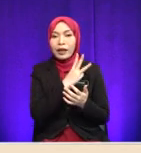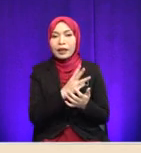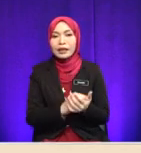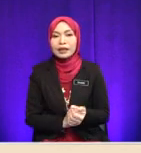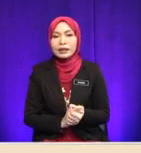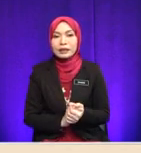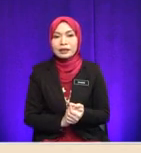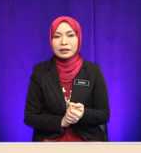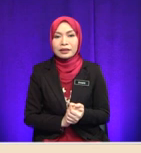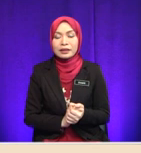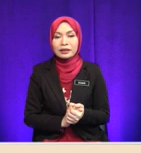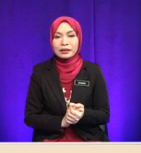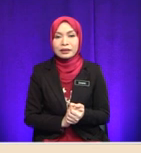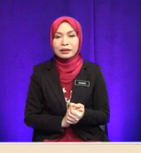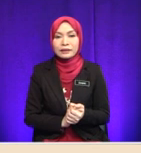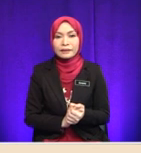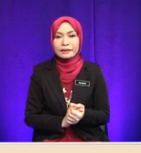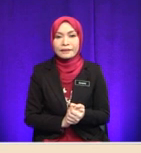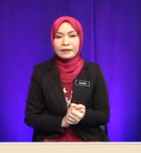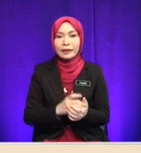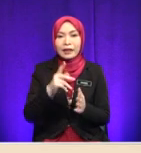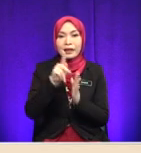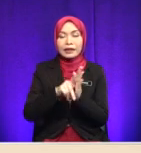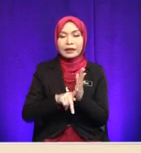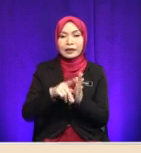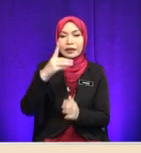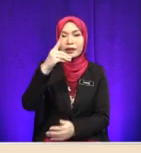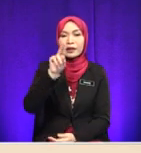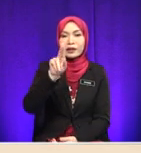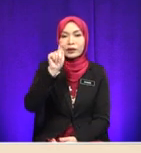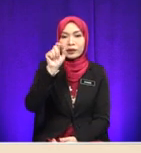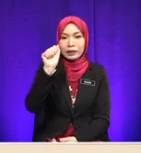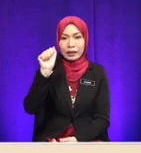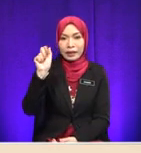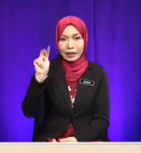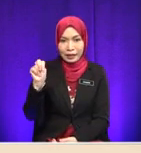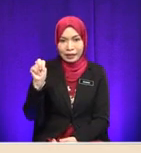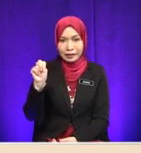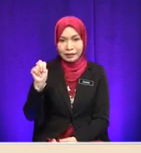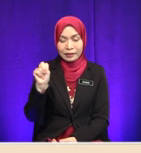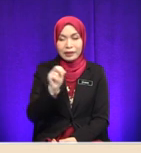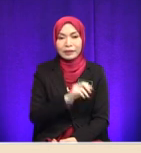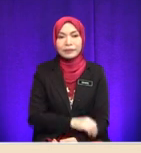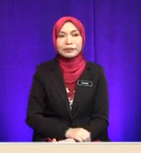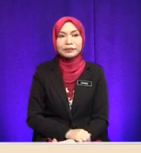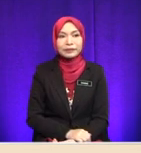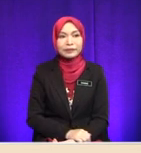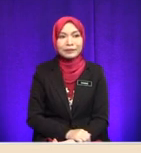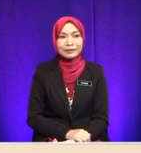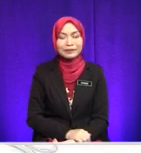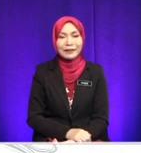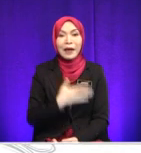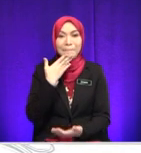kedutaan, suruhanjaya tinggi, konsulat jeneral dan konsulat. Wow, baiklah